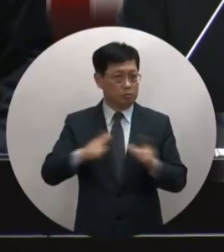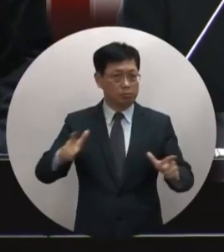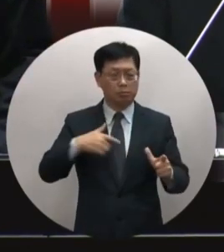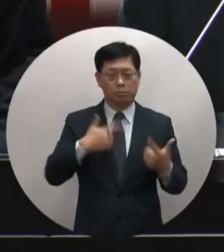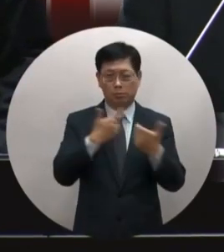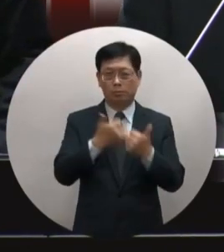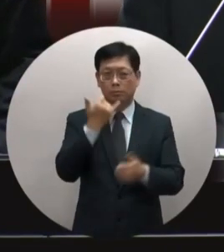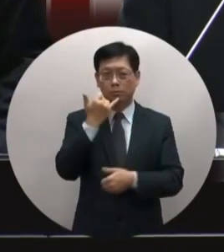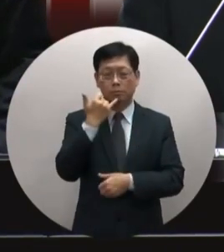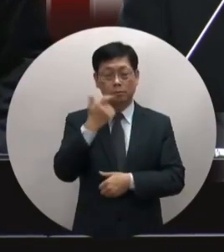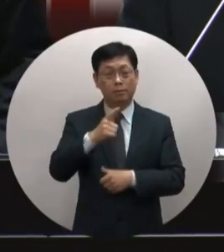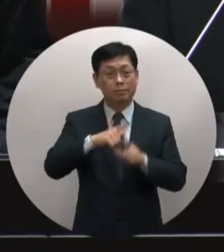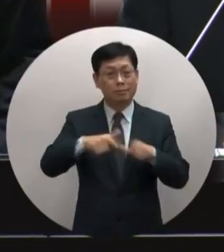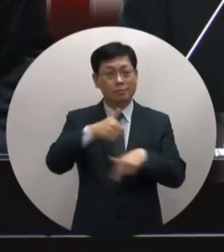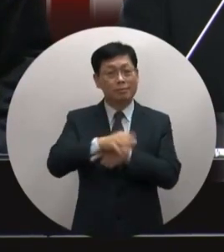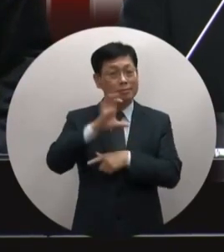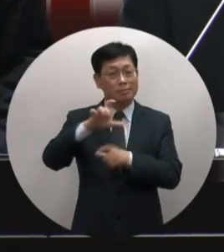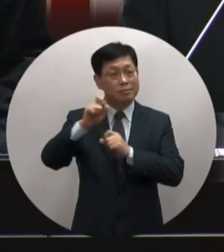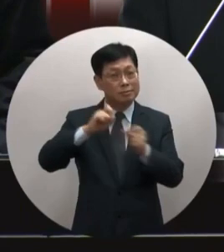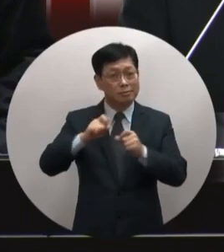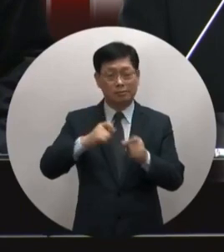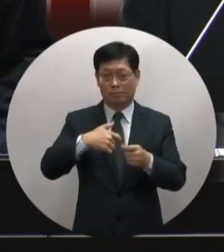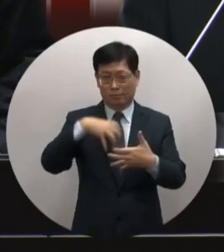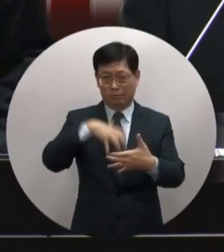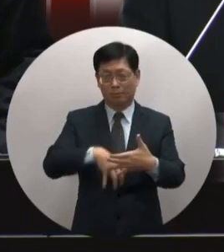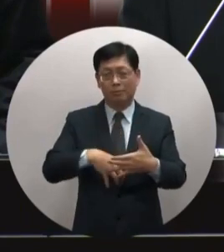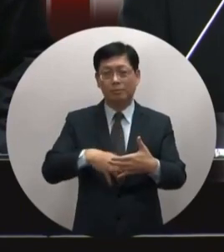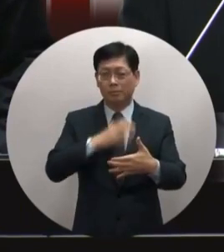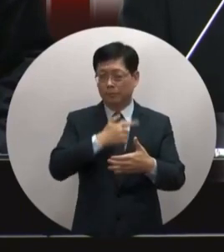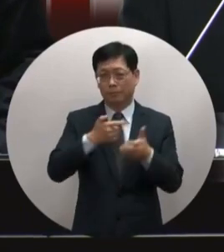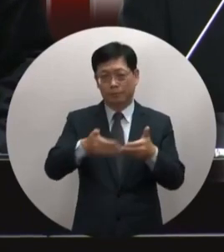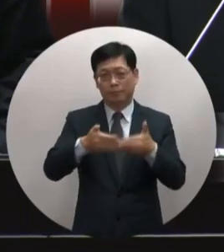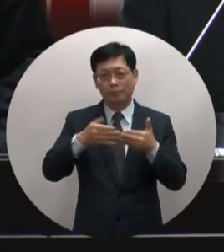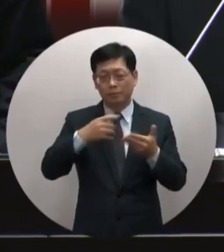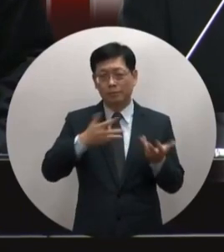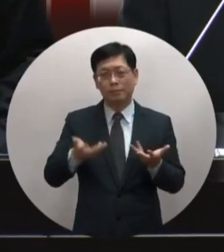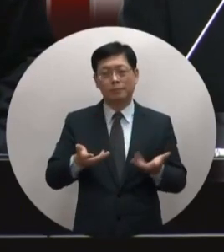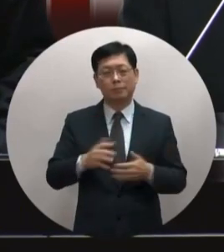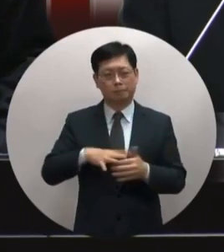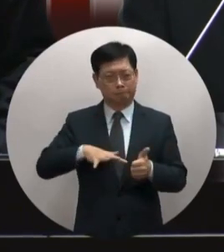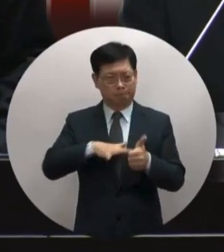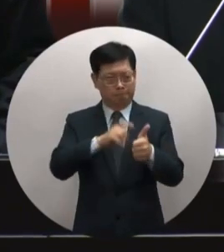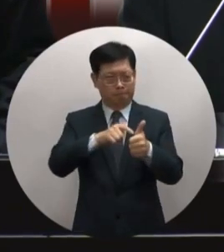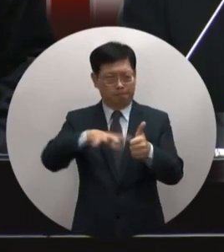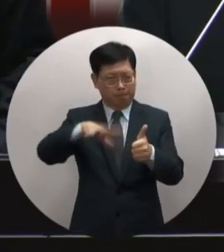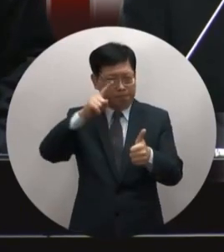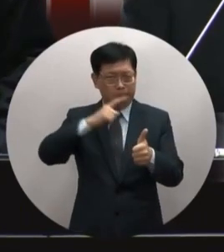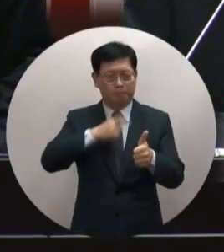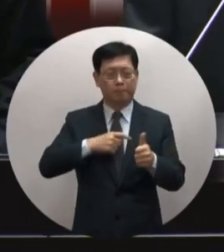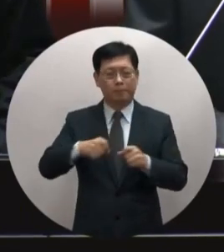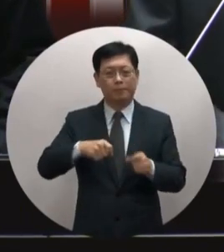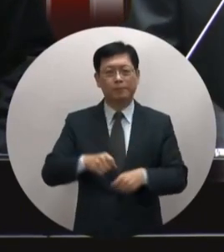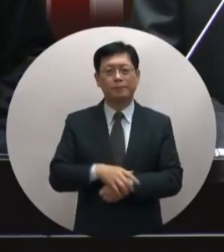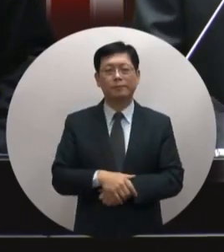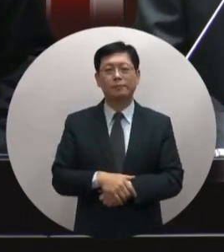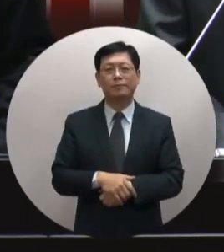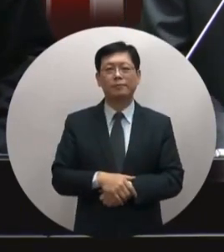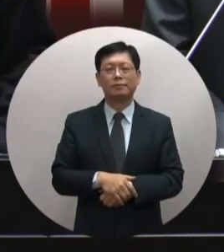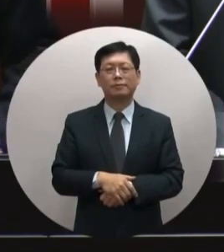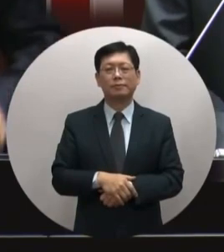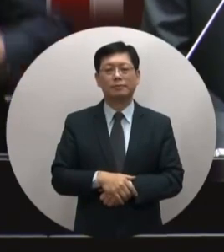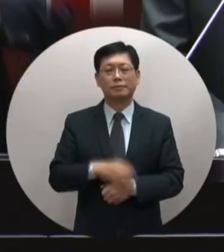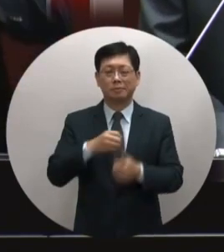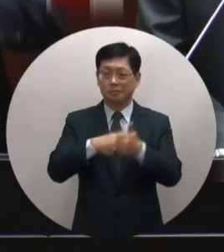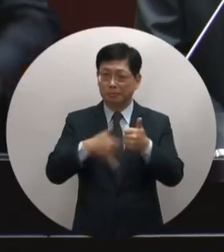功能這也是大南方計畫裡面非常重要的一個火車頭的這個政策這個